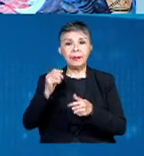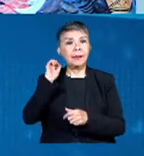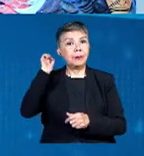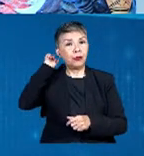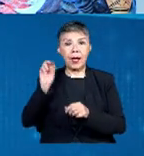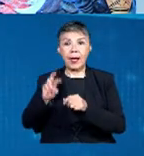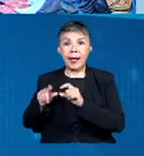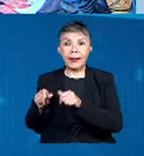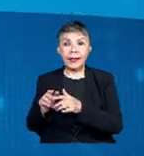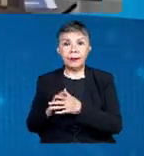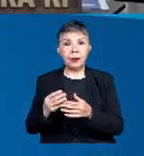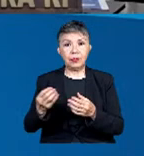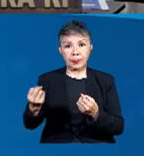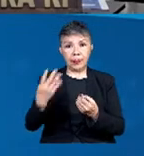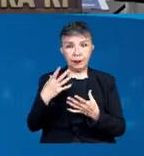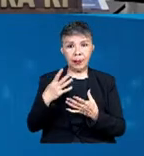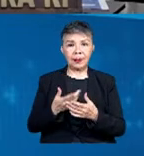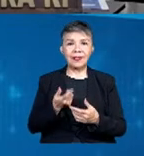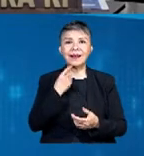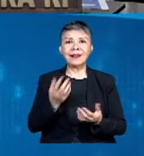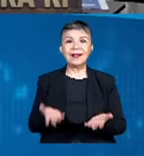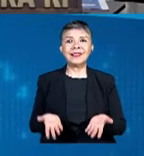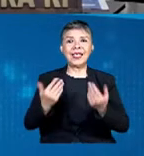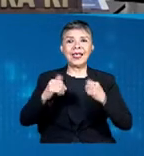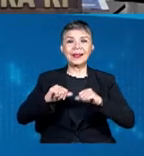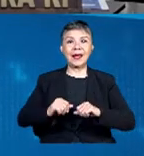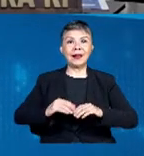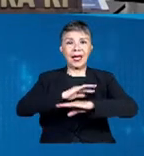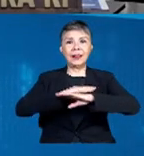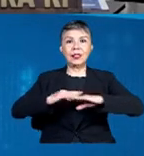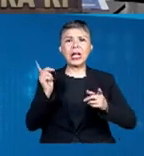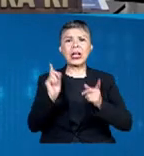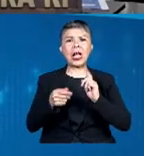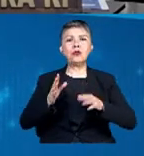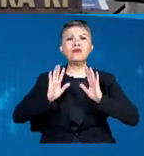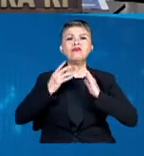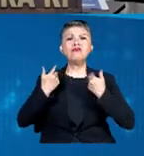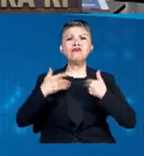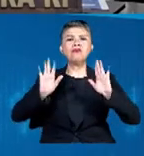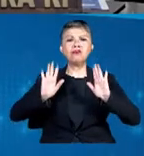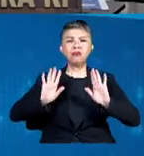Mbak Angki terkait dengan kesejahteraan atlet saat mereka sudah pensiun.